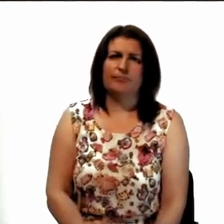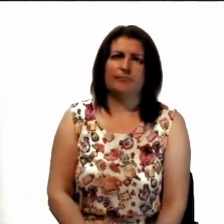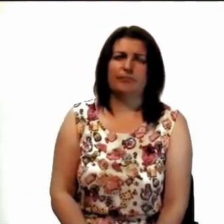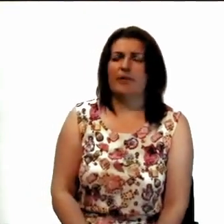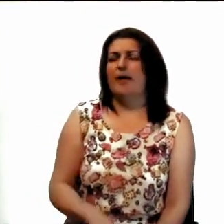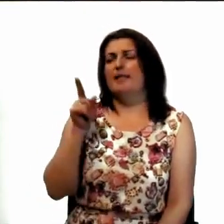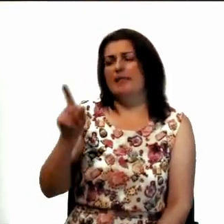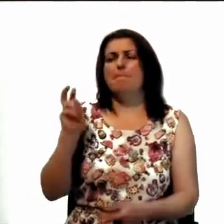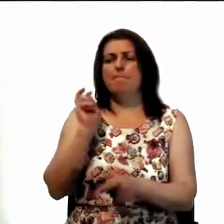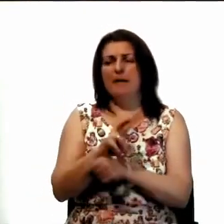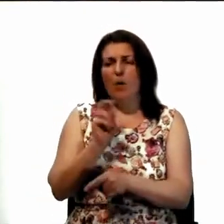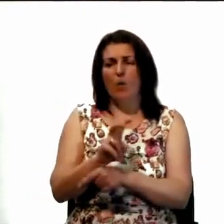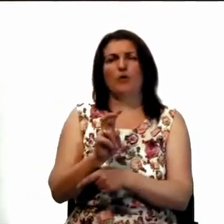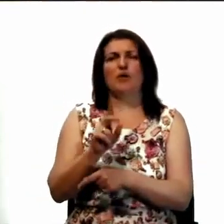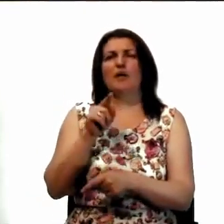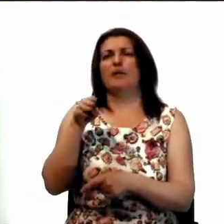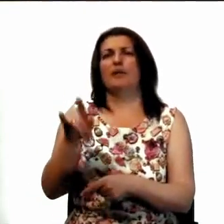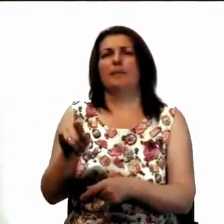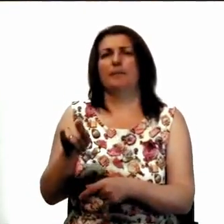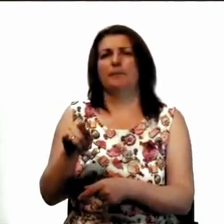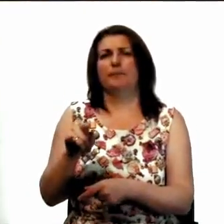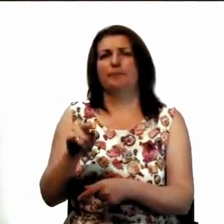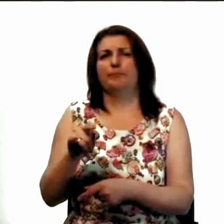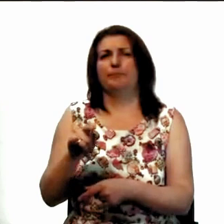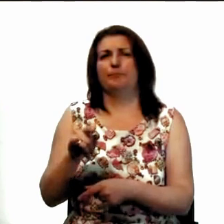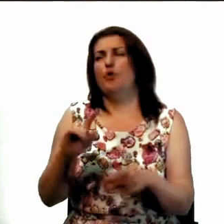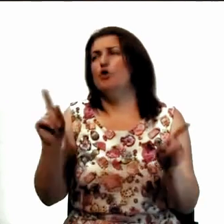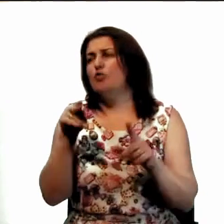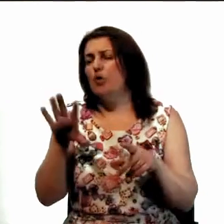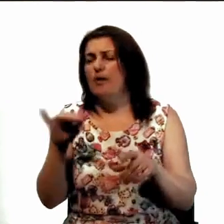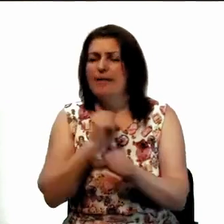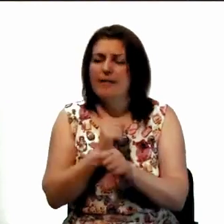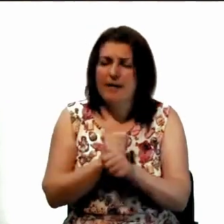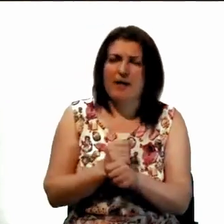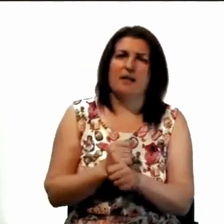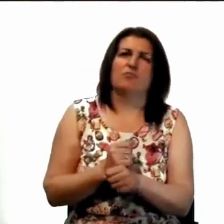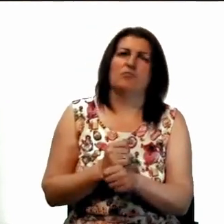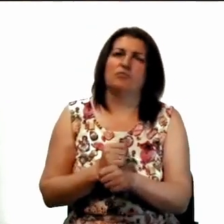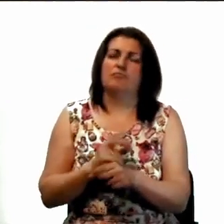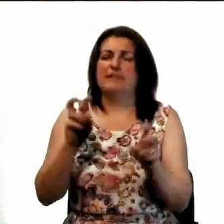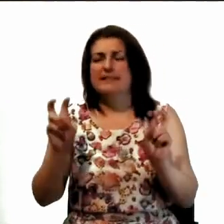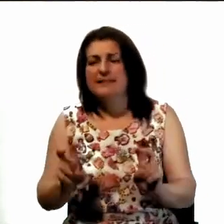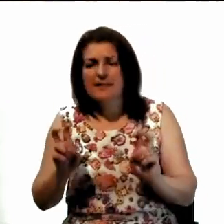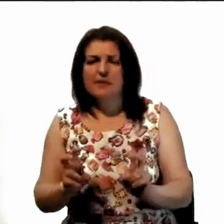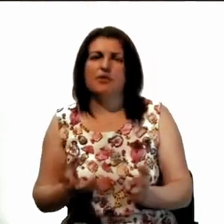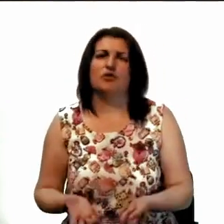Ты приходишь, ты что-то делаешь,